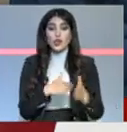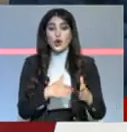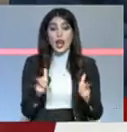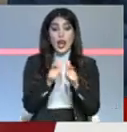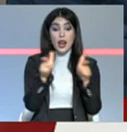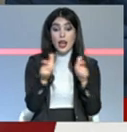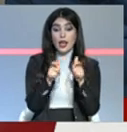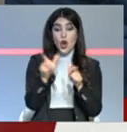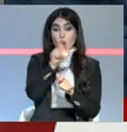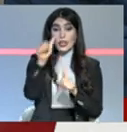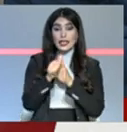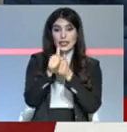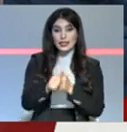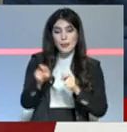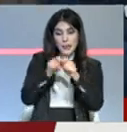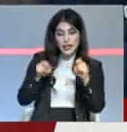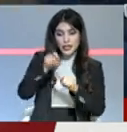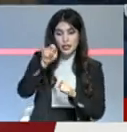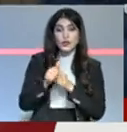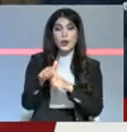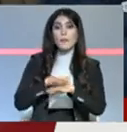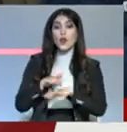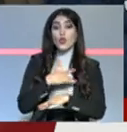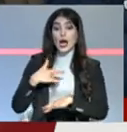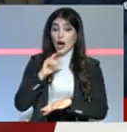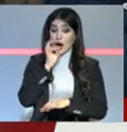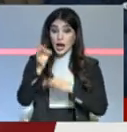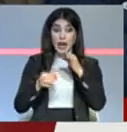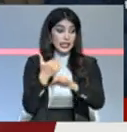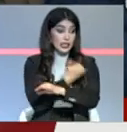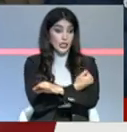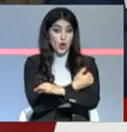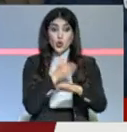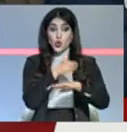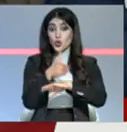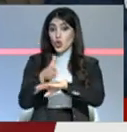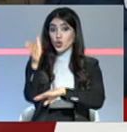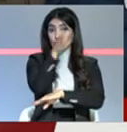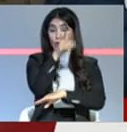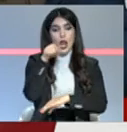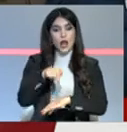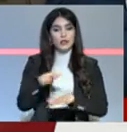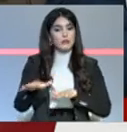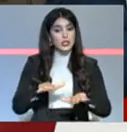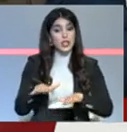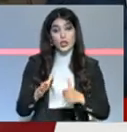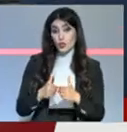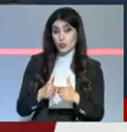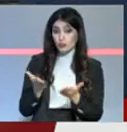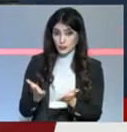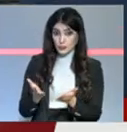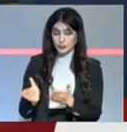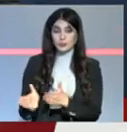للتقويم والاعتماد في المجال الصحيه اكدت ان دخول تلقيح الى اي بلد يتطلب جمله من الضمانات